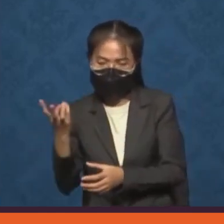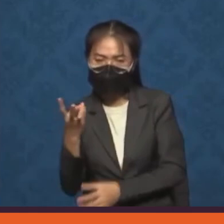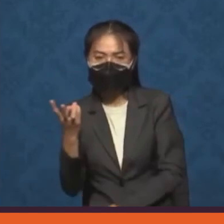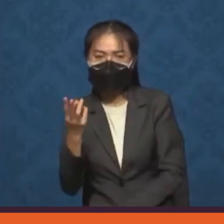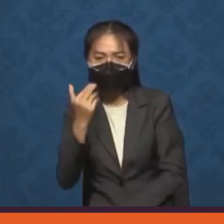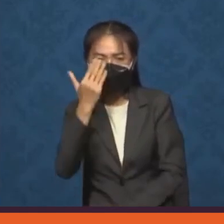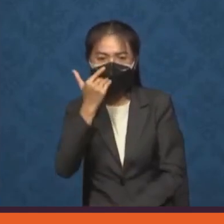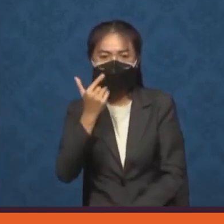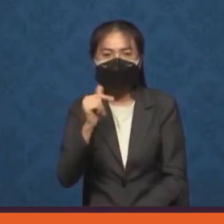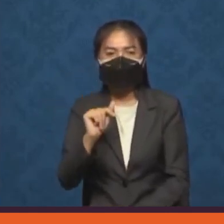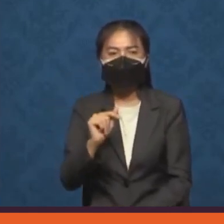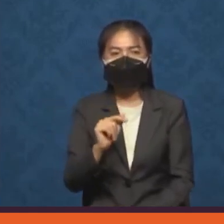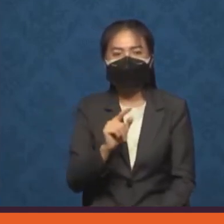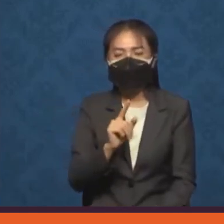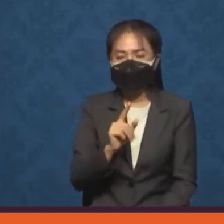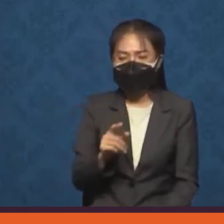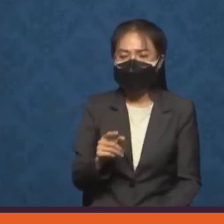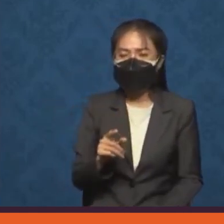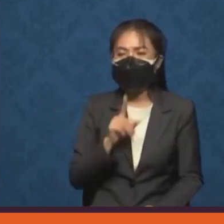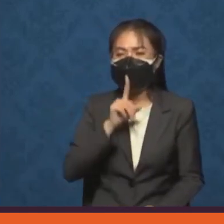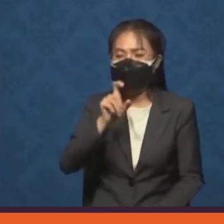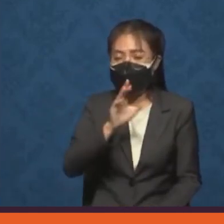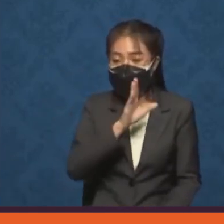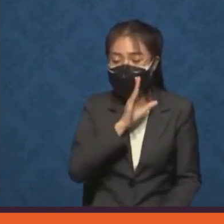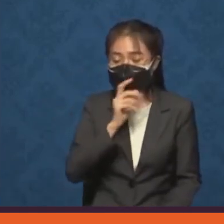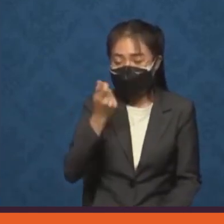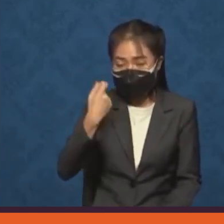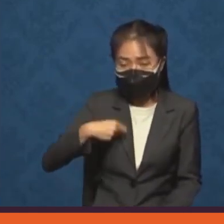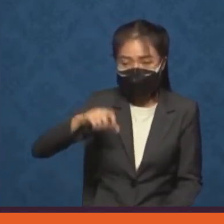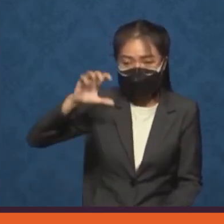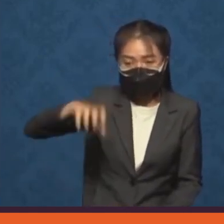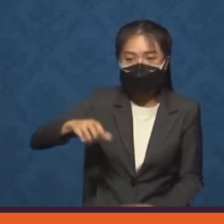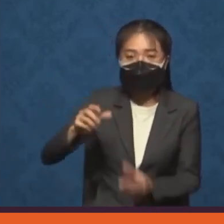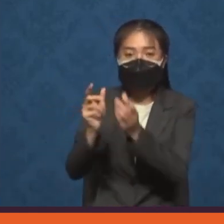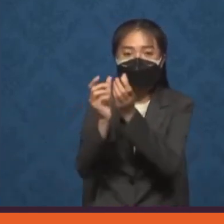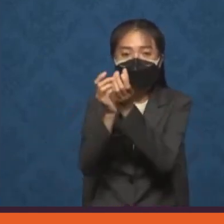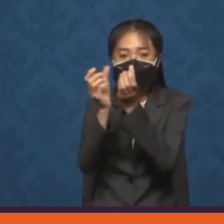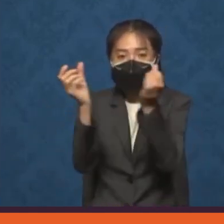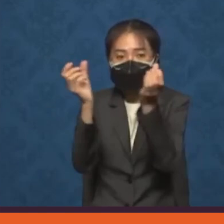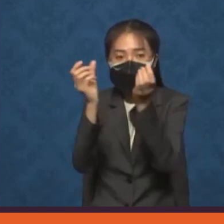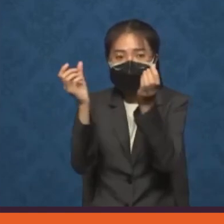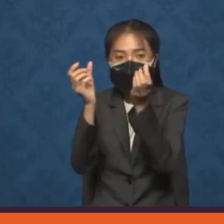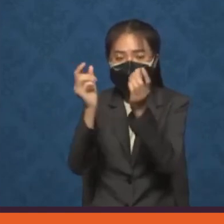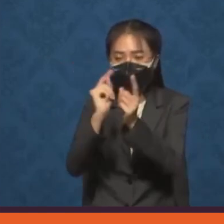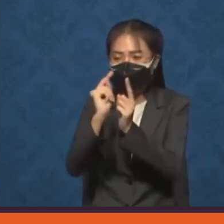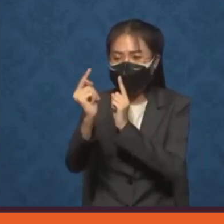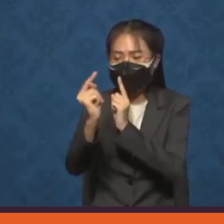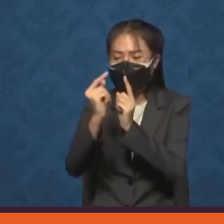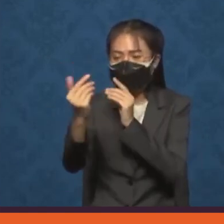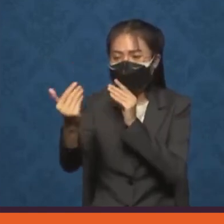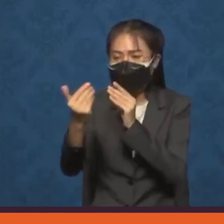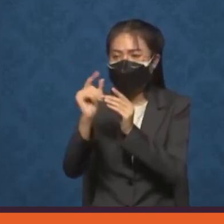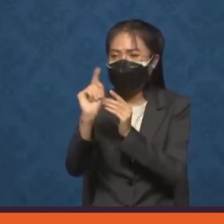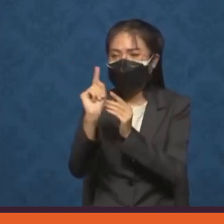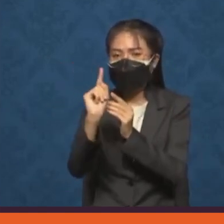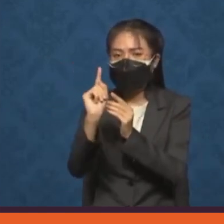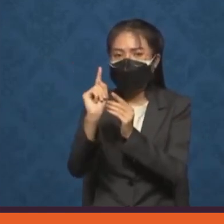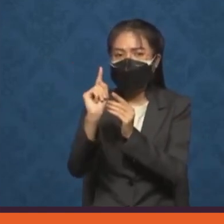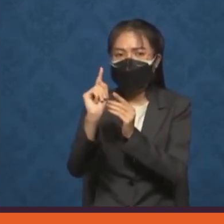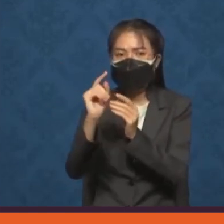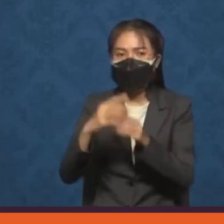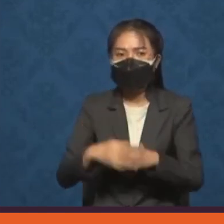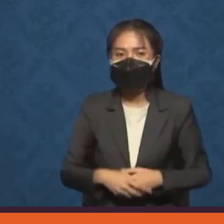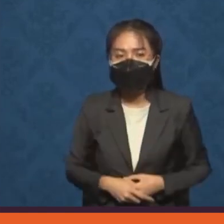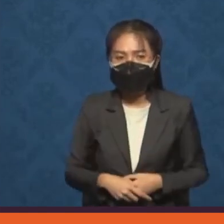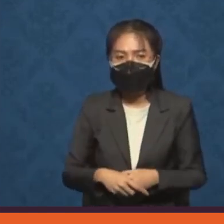สั้นๆมีง่ายๆครับก็เวลาศาลรัฐธรรมนูญวินิจฉัยคดีท่านเผชิญหน้ากับใครครับท่านกำลังสู้กับอำนาจนิติบัญ